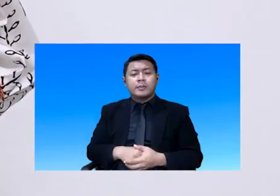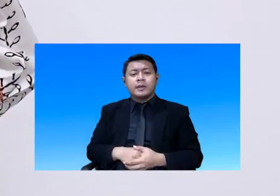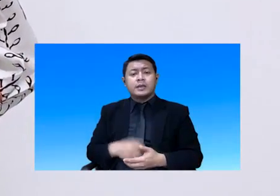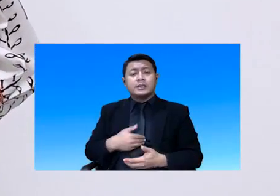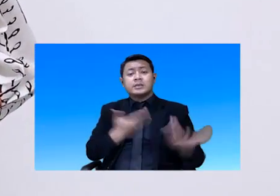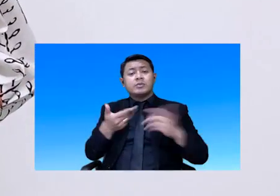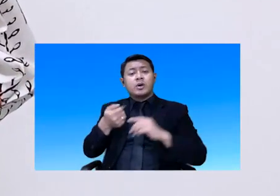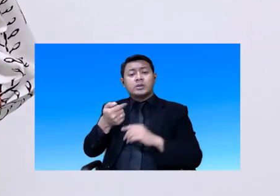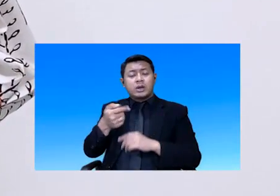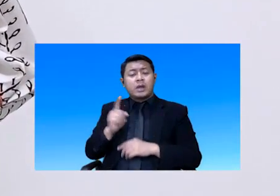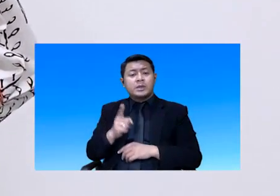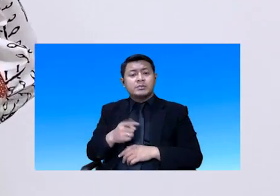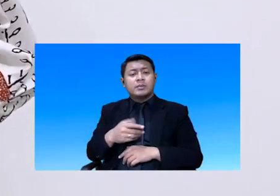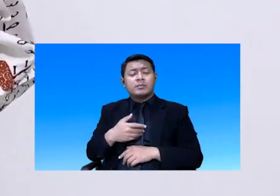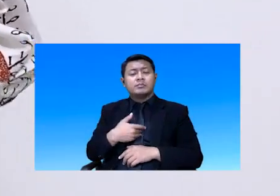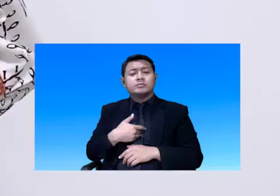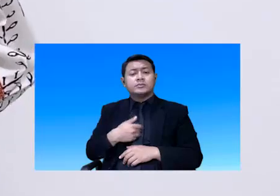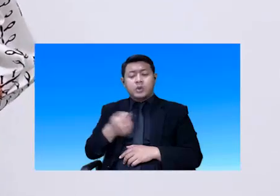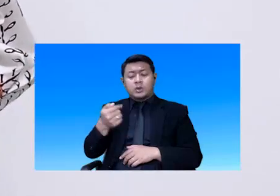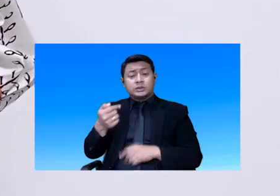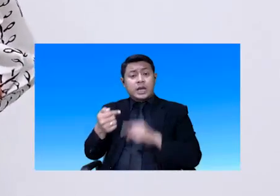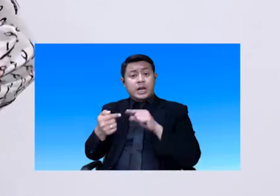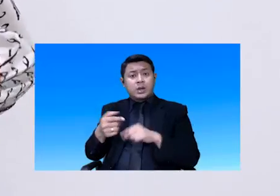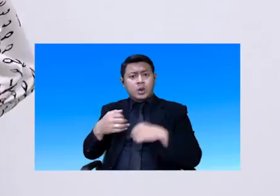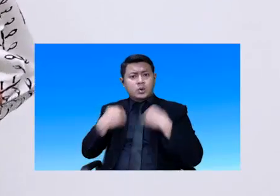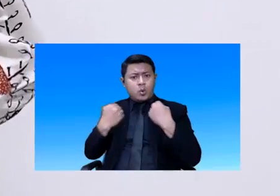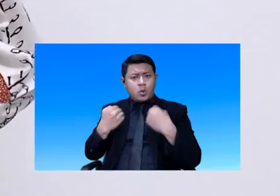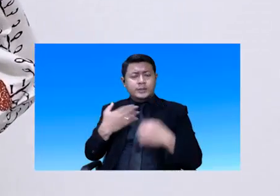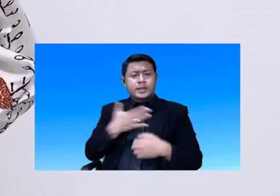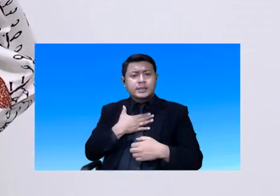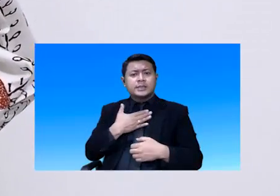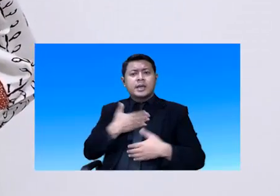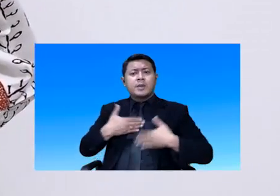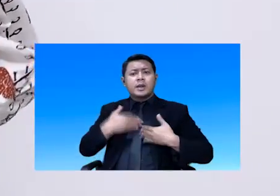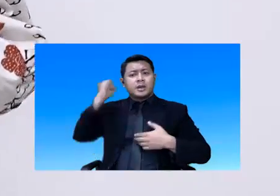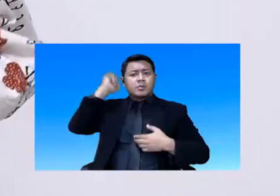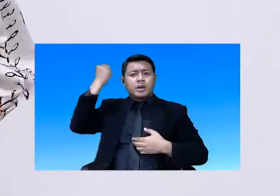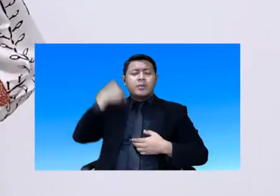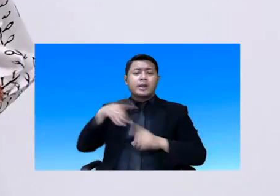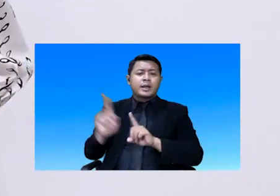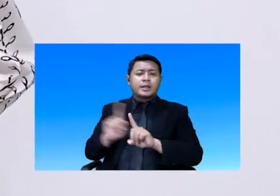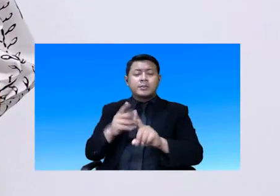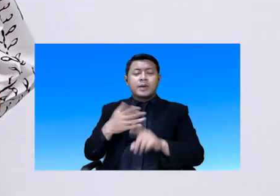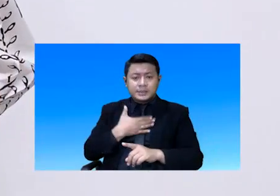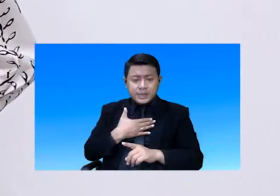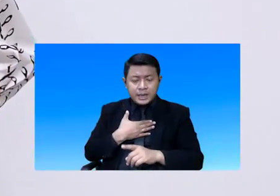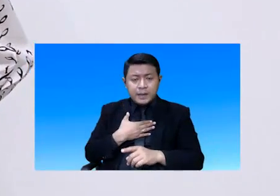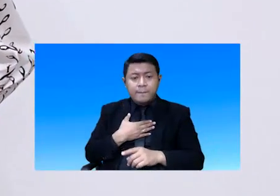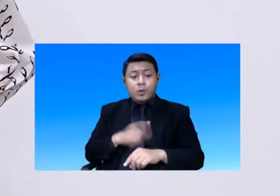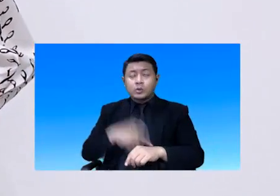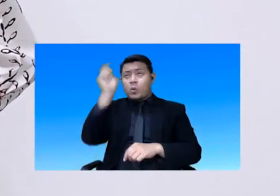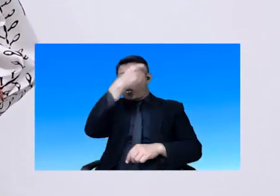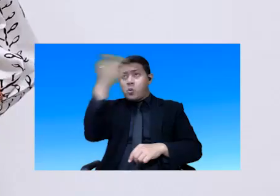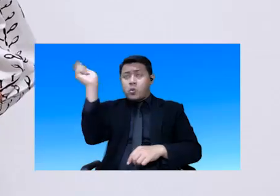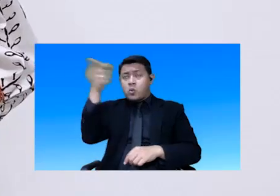rosario? Karena buat saya rosario adalah kekuatan saya. Saya merasa Bunda Maria menemani saya, dan pada saat saya bertanding, saya tidak